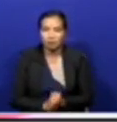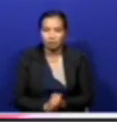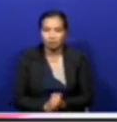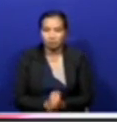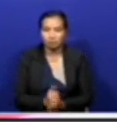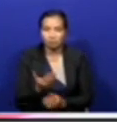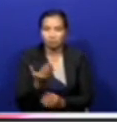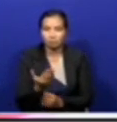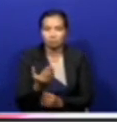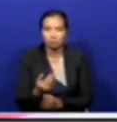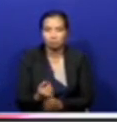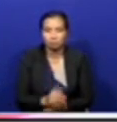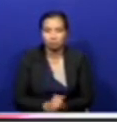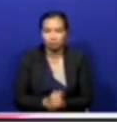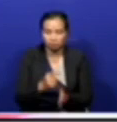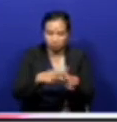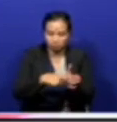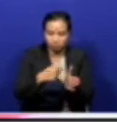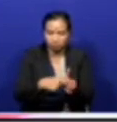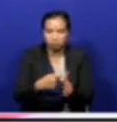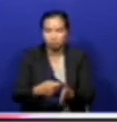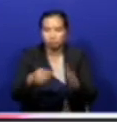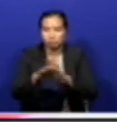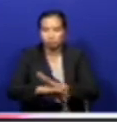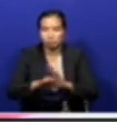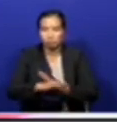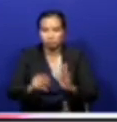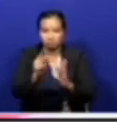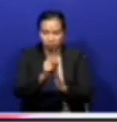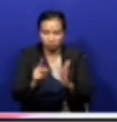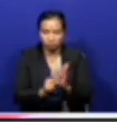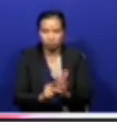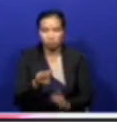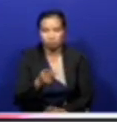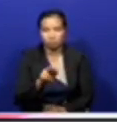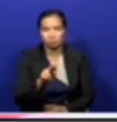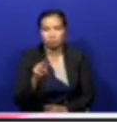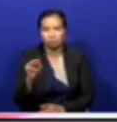ามันมีหลักการและเหตุผลทำนองเดียวกับกฎหมายที่ครม.เสนอเลย